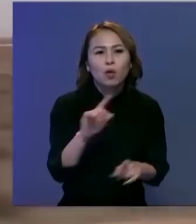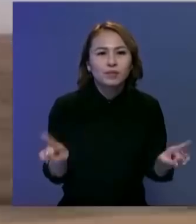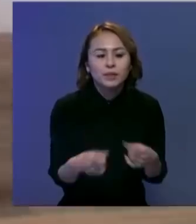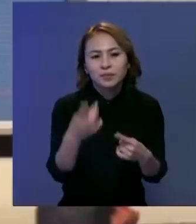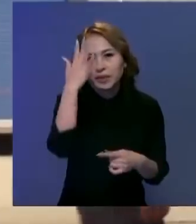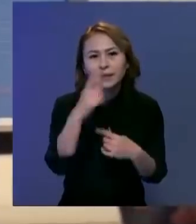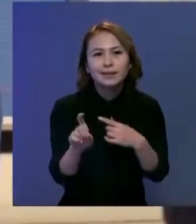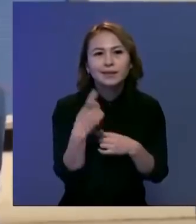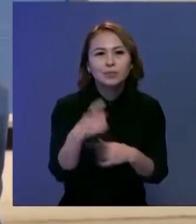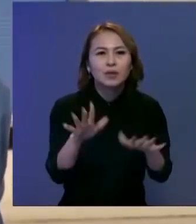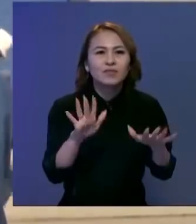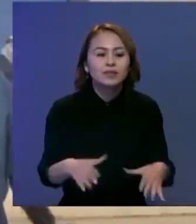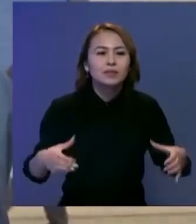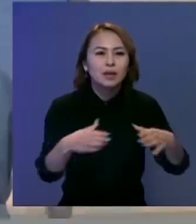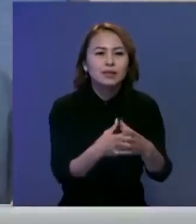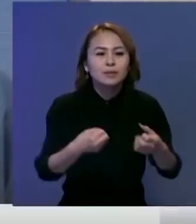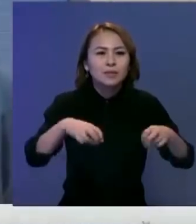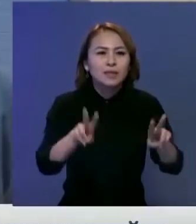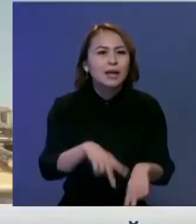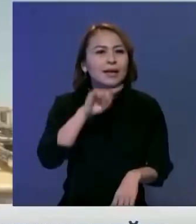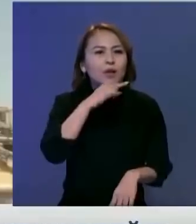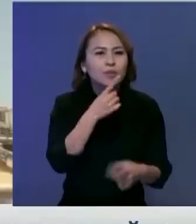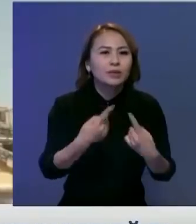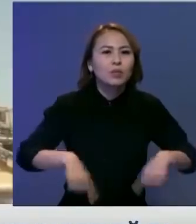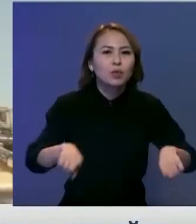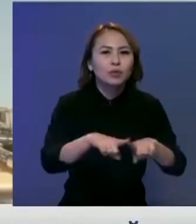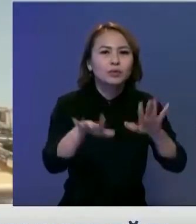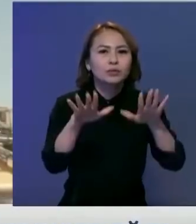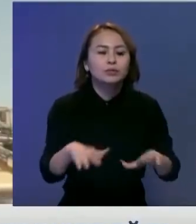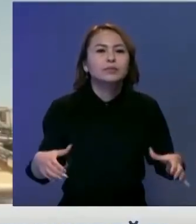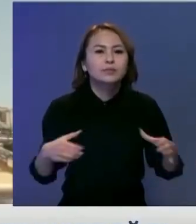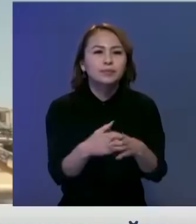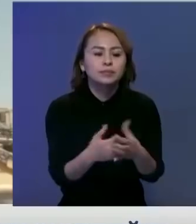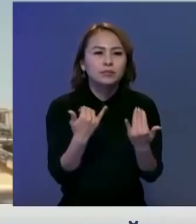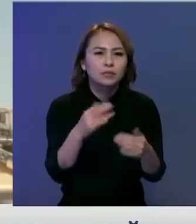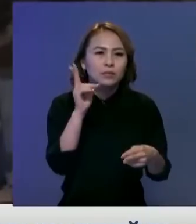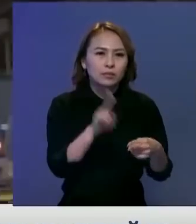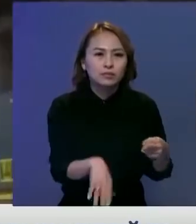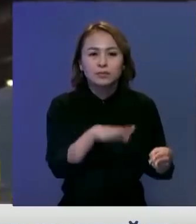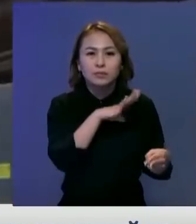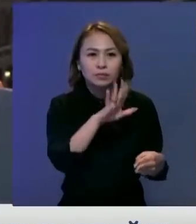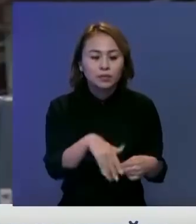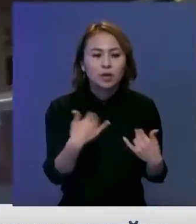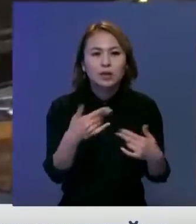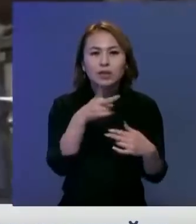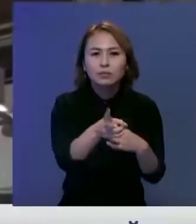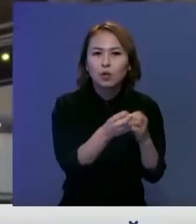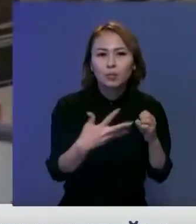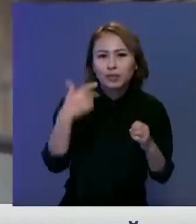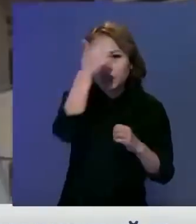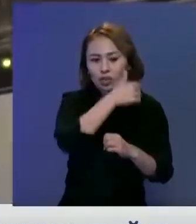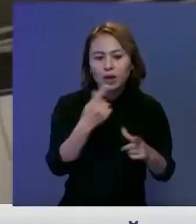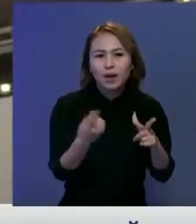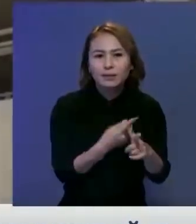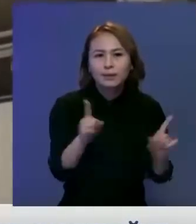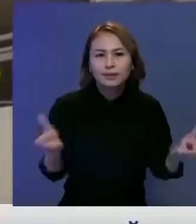Химия Технопаркі арнайы экономикалық аймағының инфра құрылымдық құрылысы аяқталмаған. 2015-шылы аталған